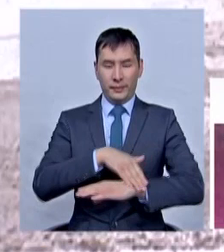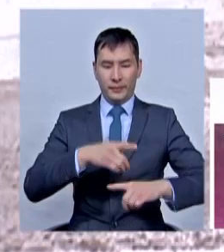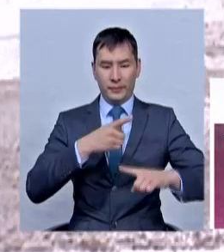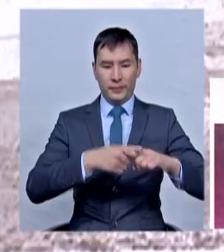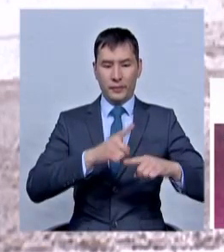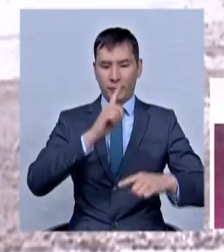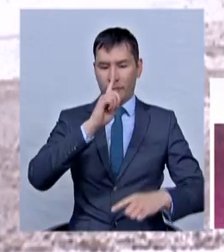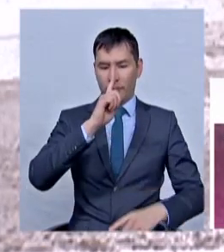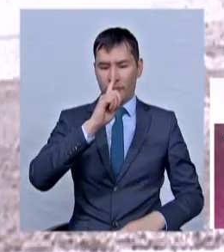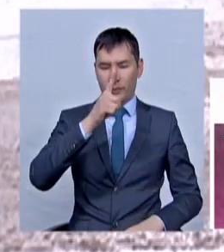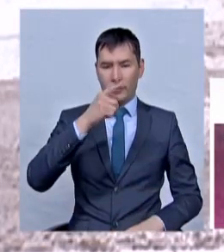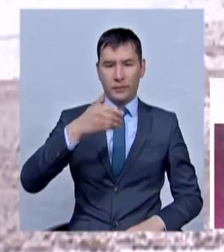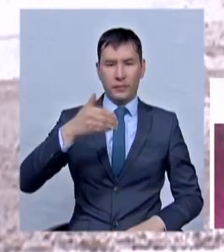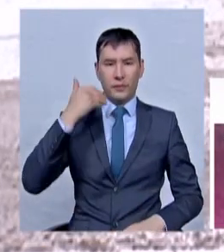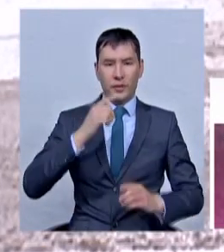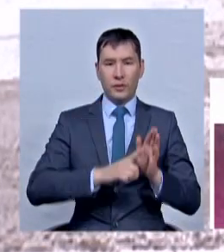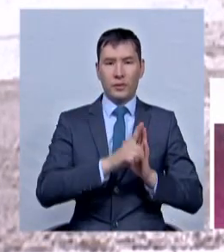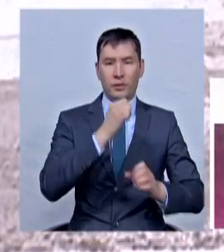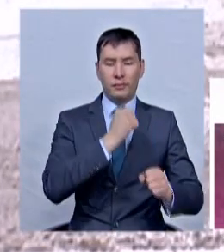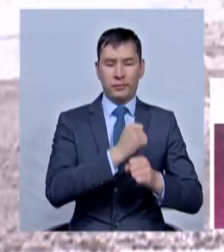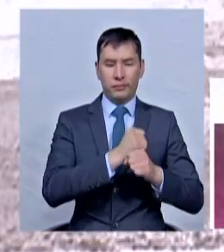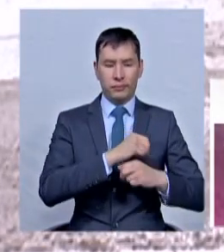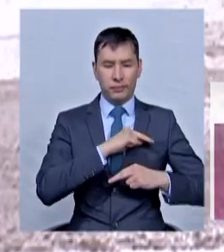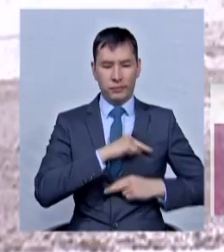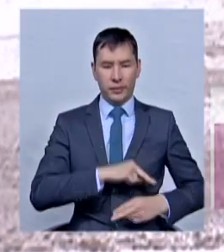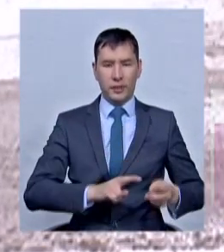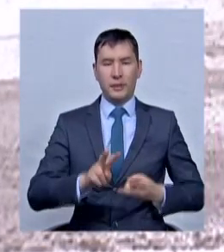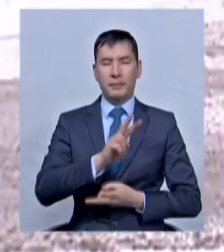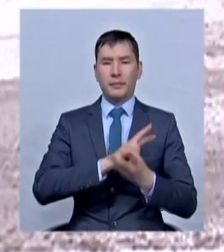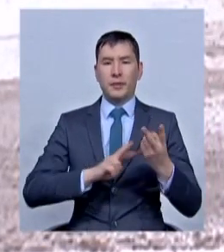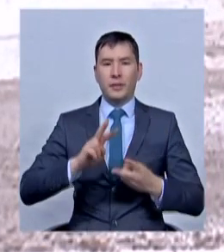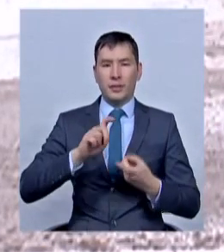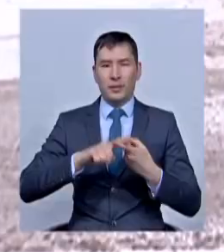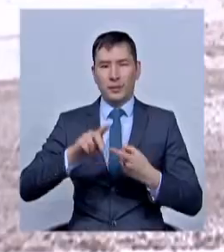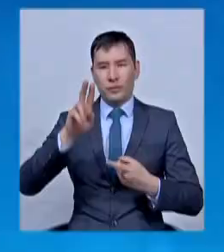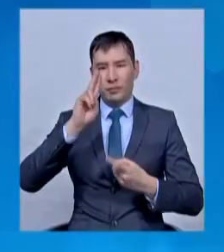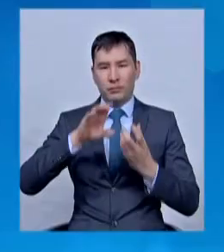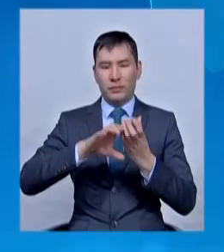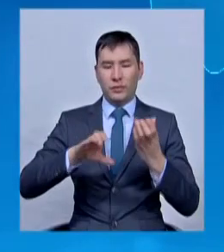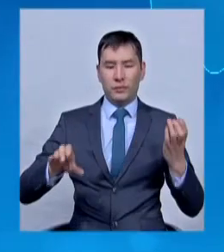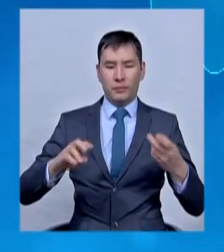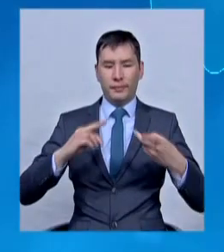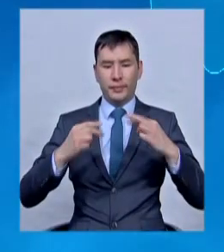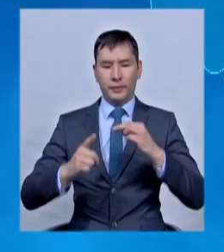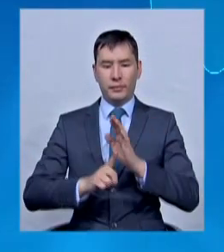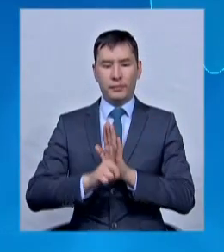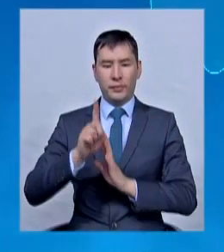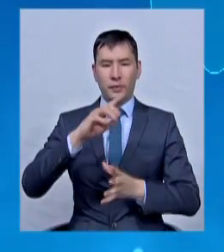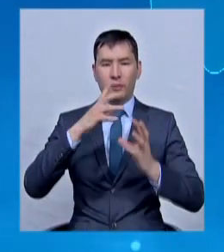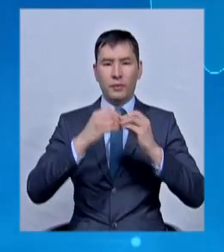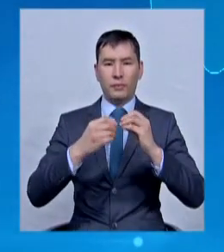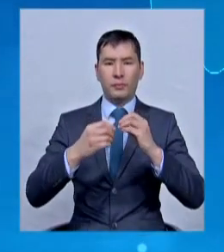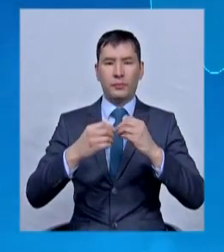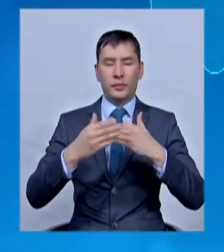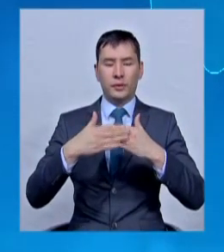жыл бойына қарқынды жұмыстар жүргізілген. Су желілері мен кәрі жүйелері толығымен ауыстырылды. Жыл басынан бері қала бойынша